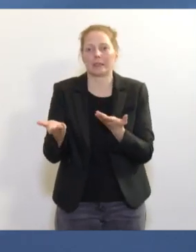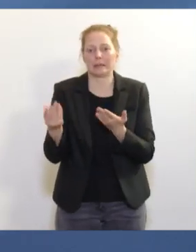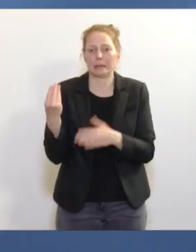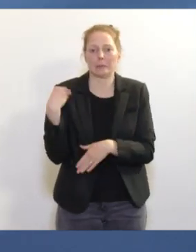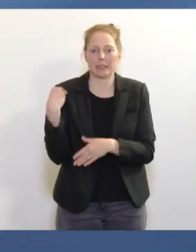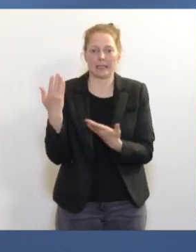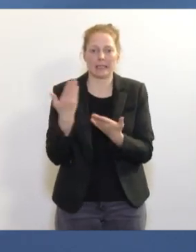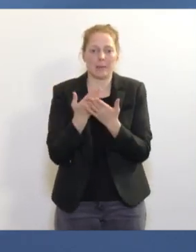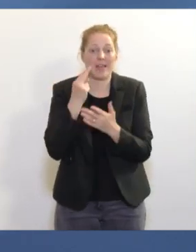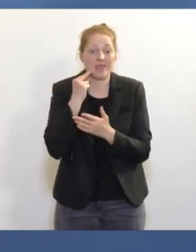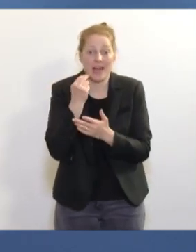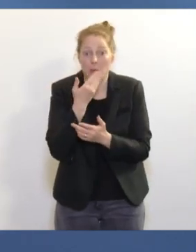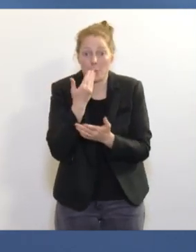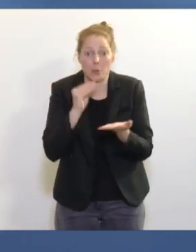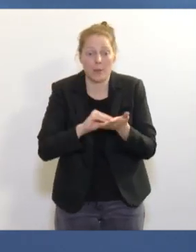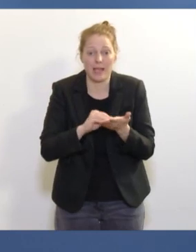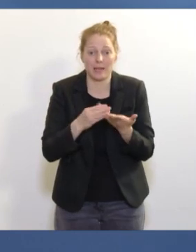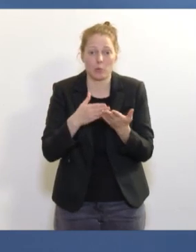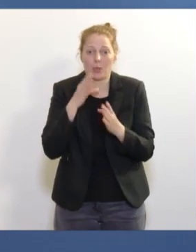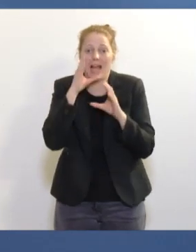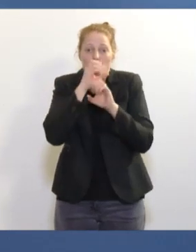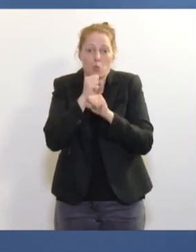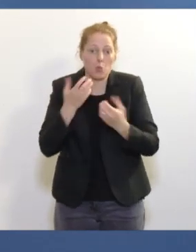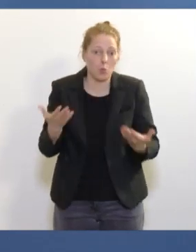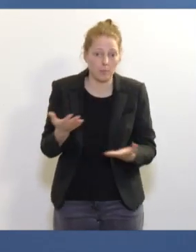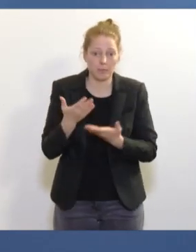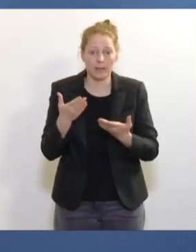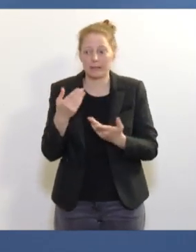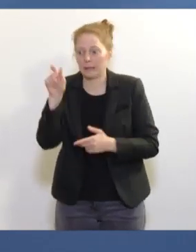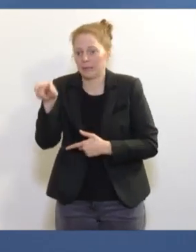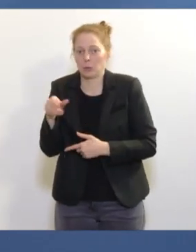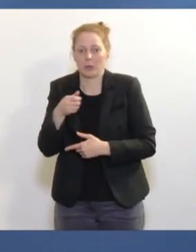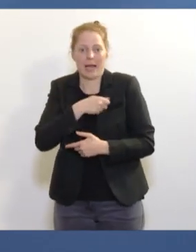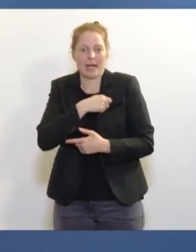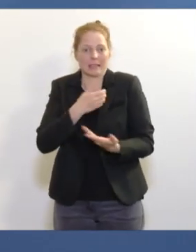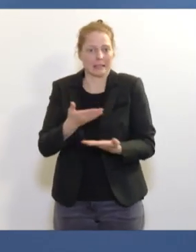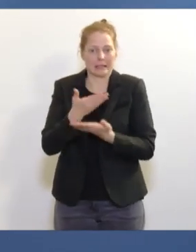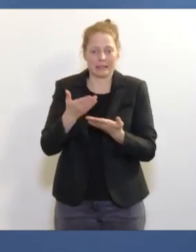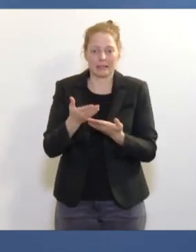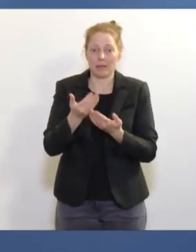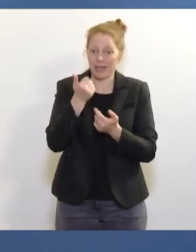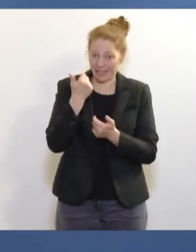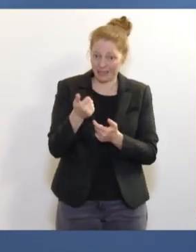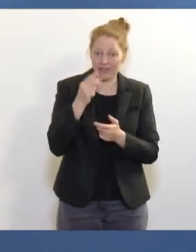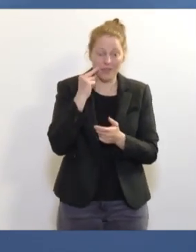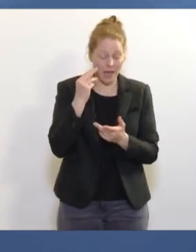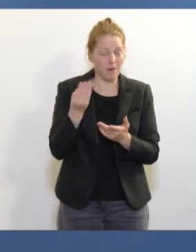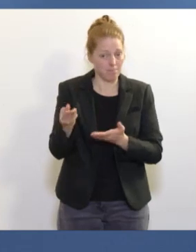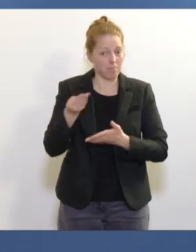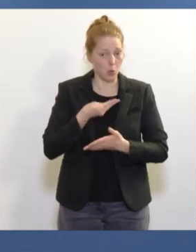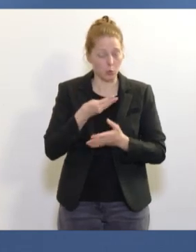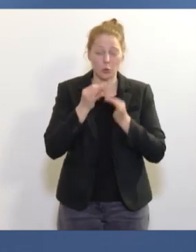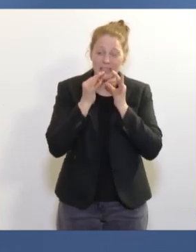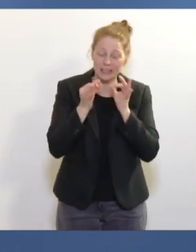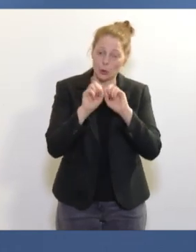die Reklamationen bei uns auch anonym gemacht, weil die Leute ein bisschen Angst tun. Mehr da, wo wir nicht kriegen und da, wo wir